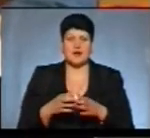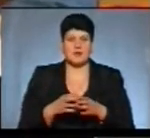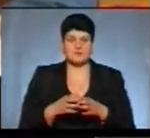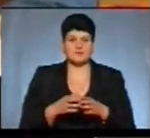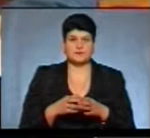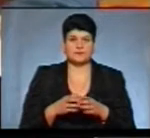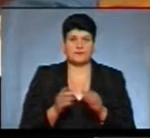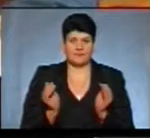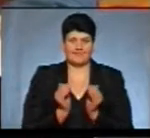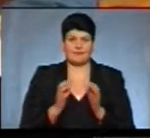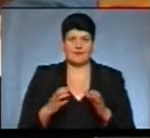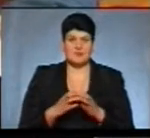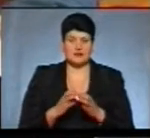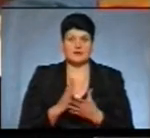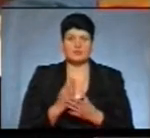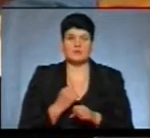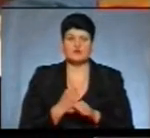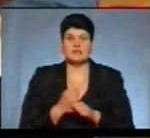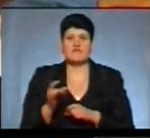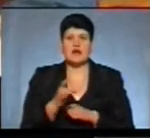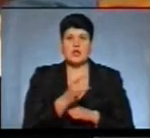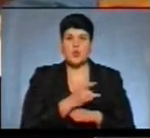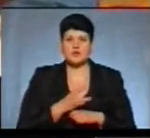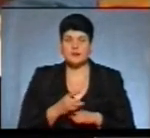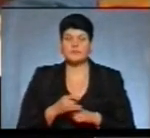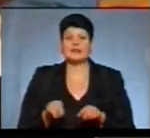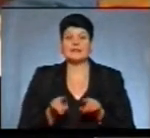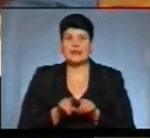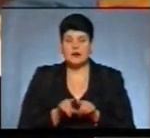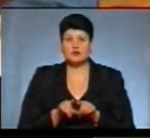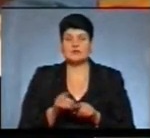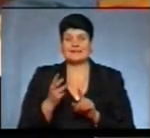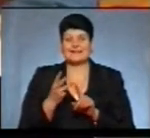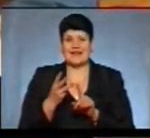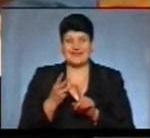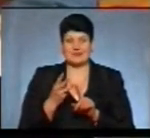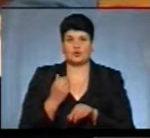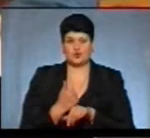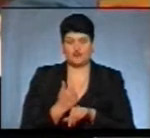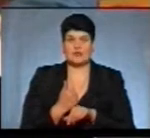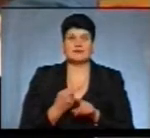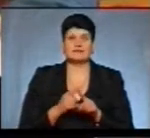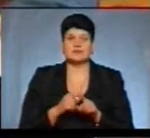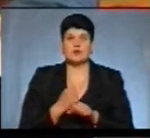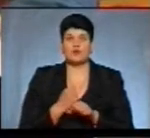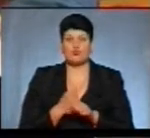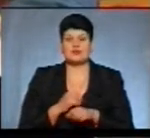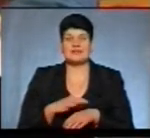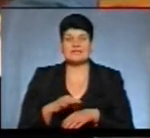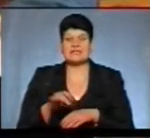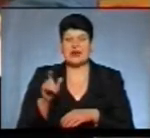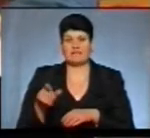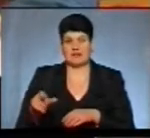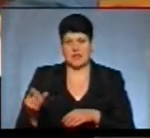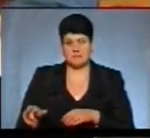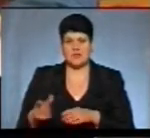у нас будуть функціонувати по районах. І також третій основний пункт – це якраз робота із кривдниками,